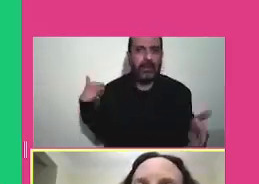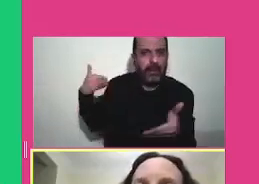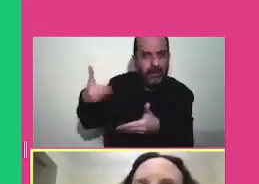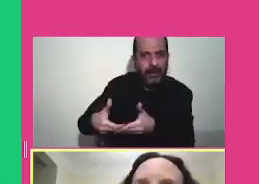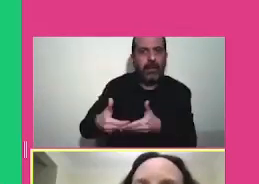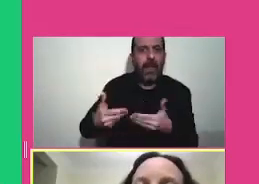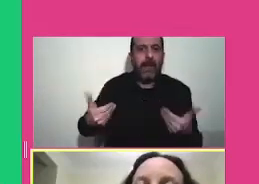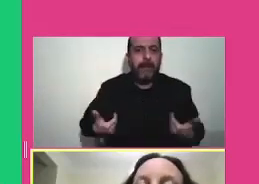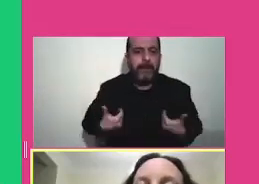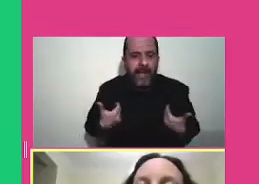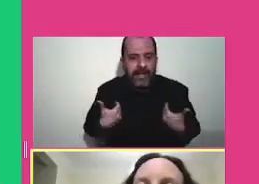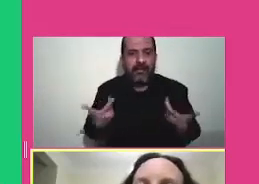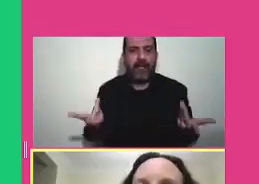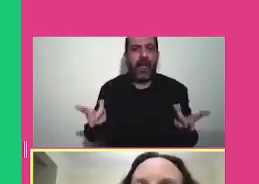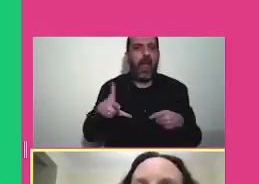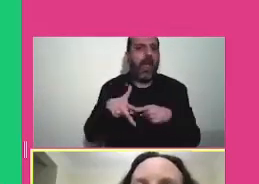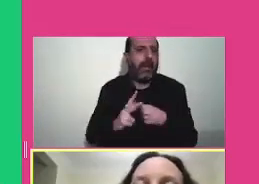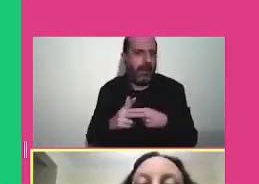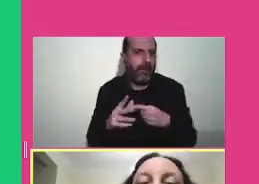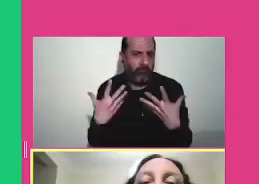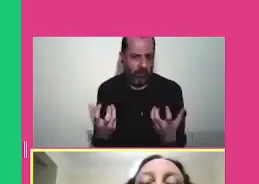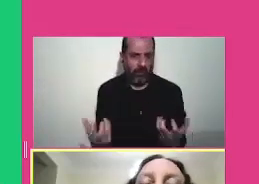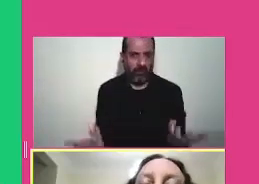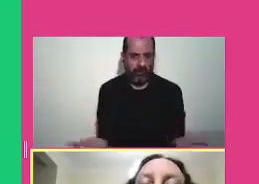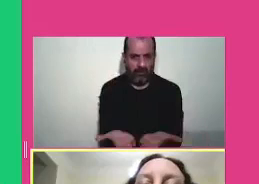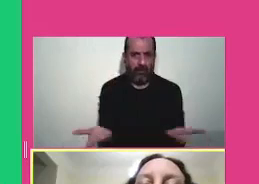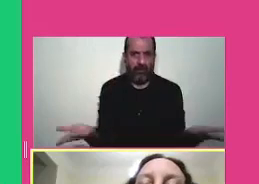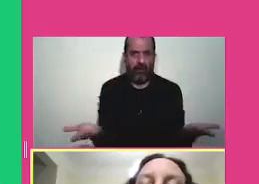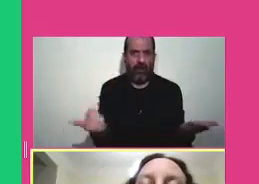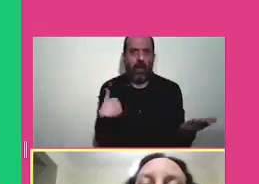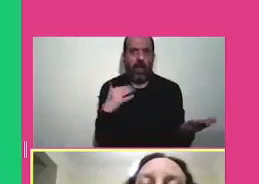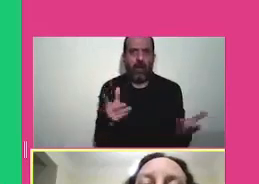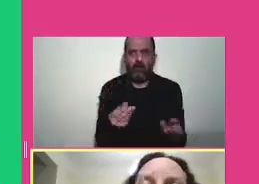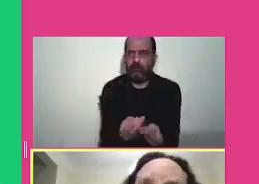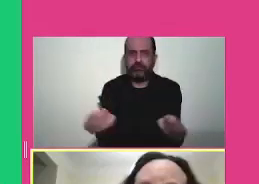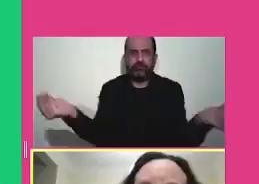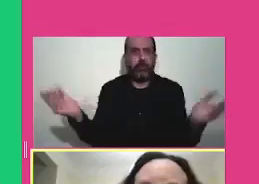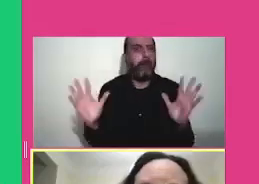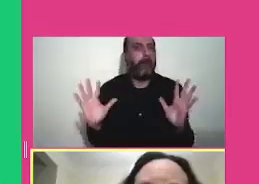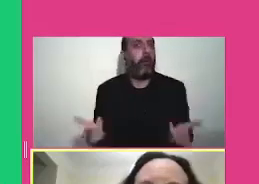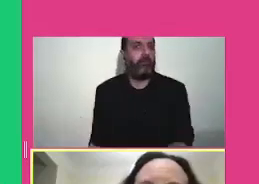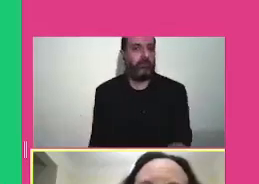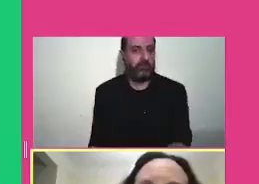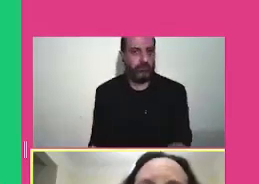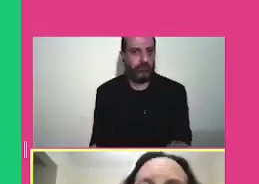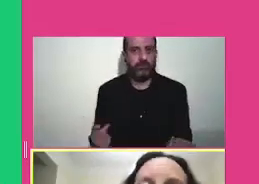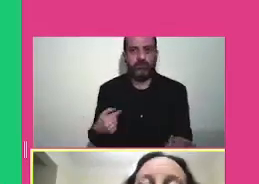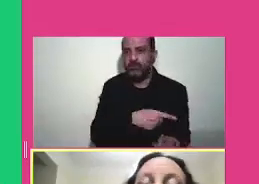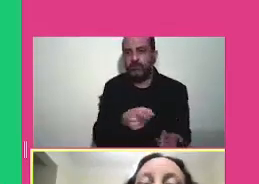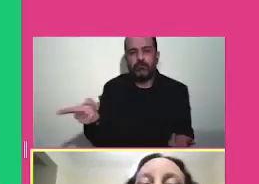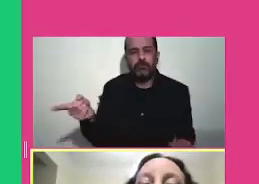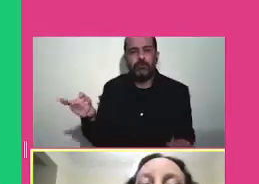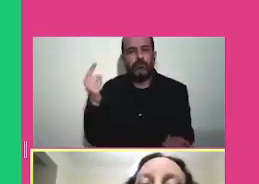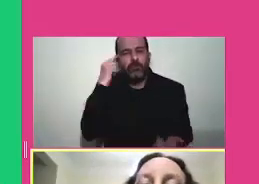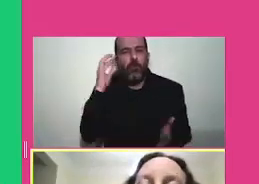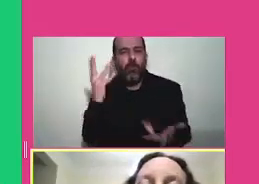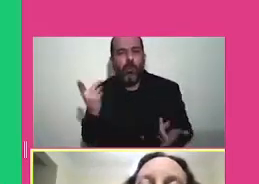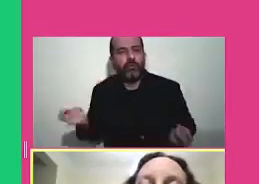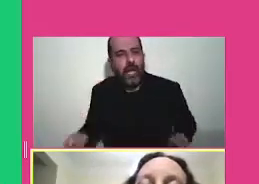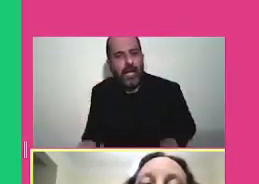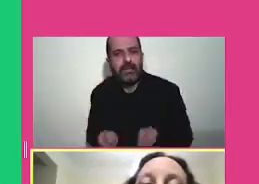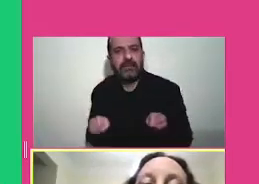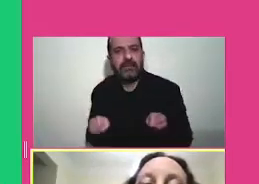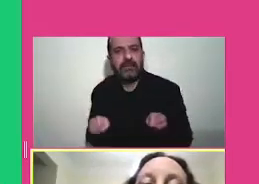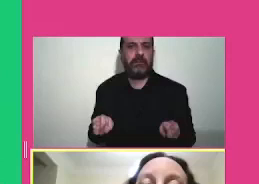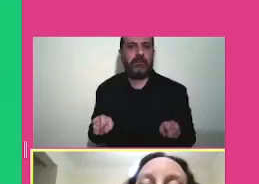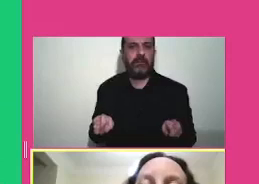τα εργαλεία και τα παιχνίδια, αλλά και πώς θα μπορούσαν να μεταδώσουν όλα